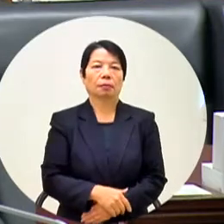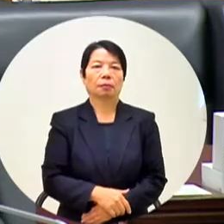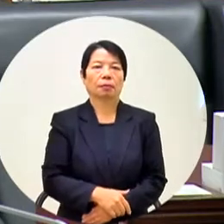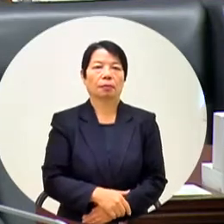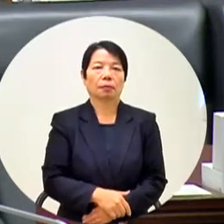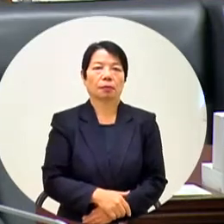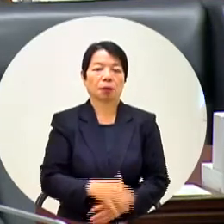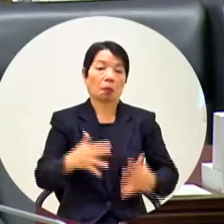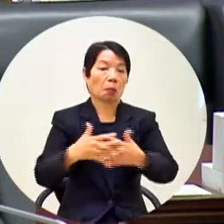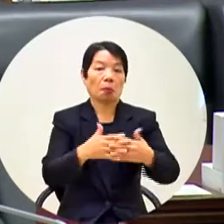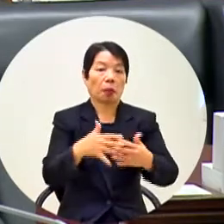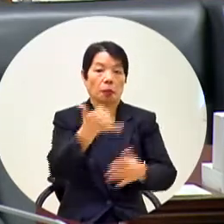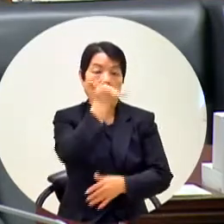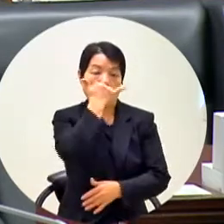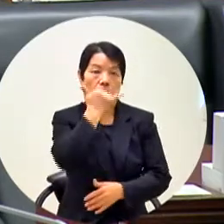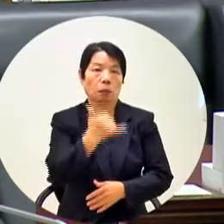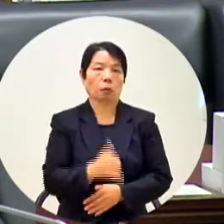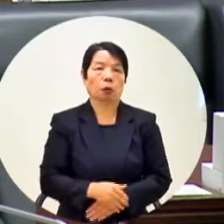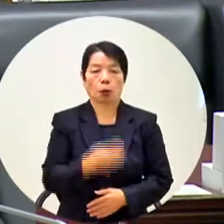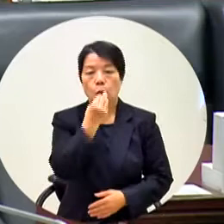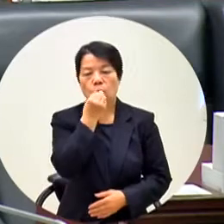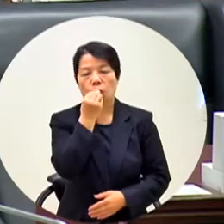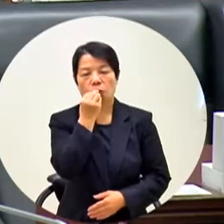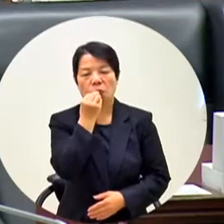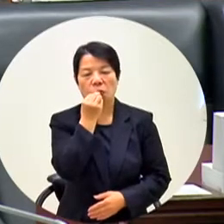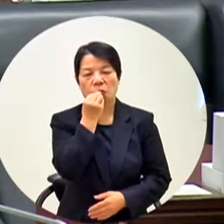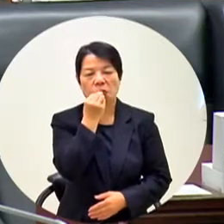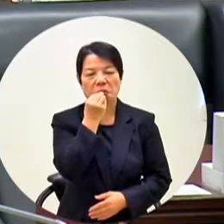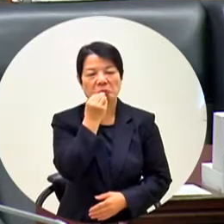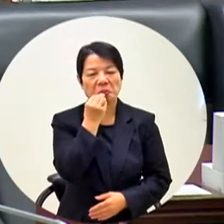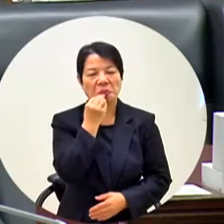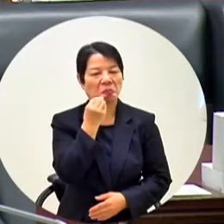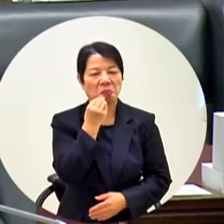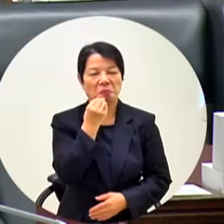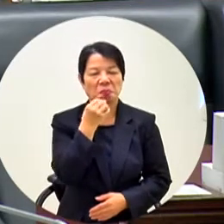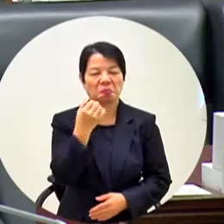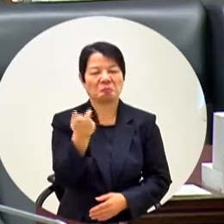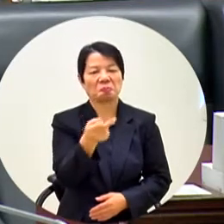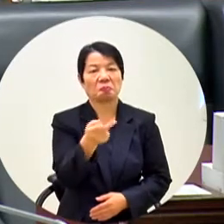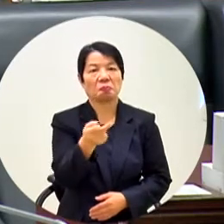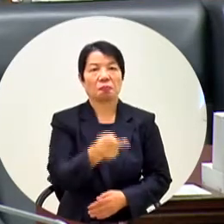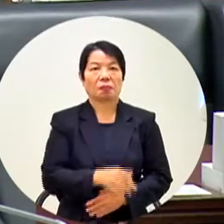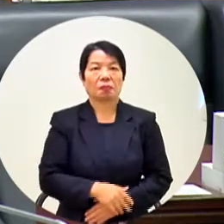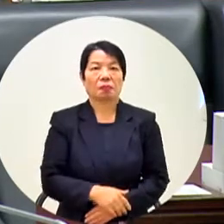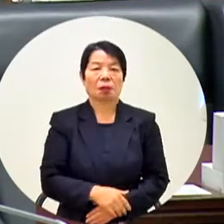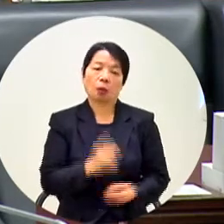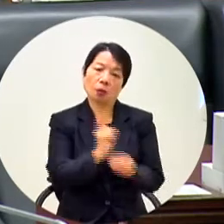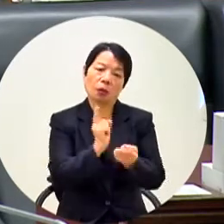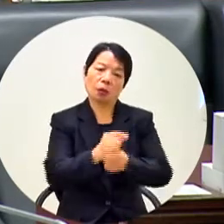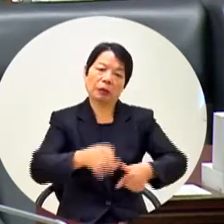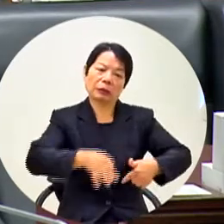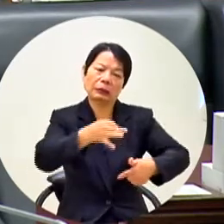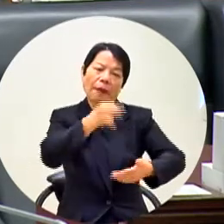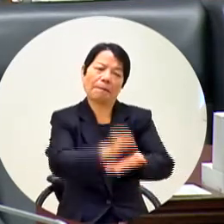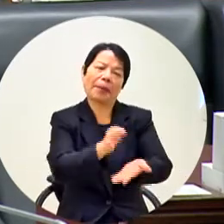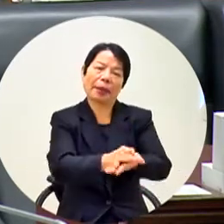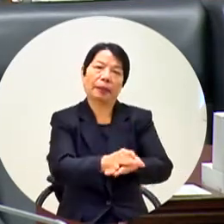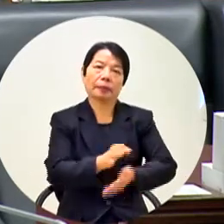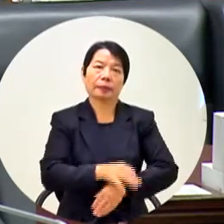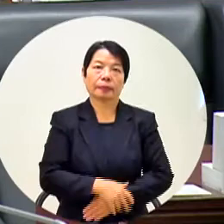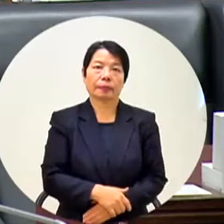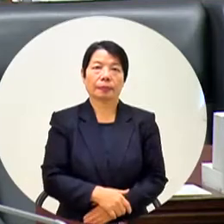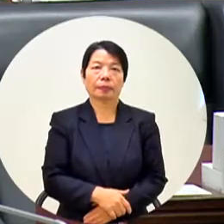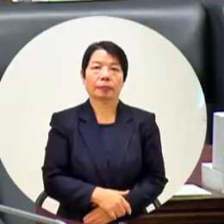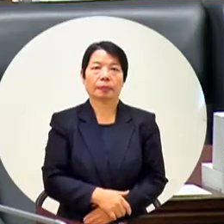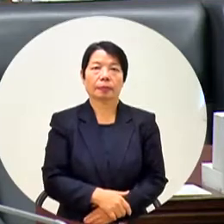美国猪肉口感嘛唔好，相对的伊的价格较俗。